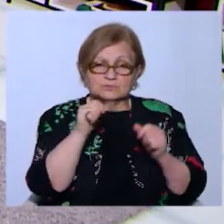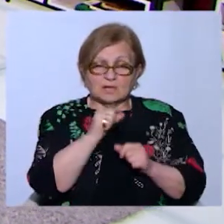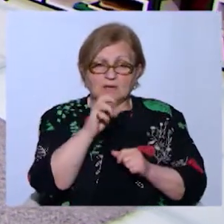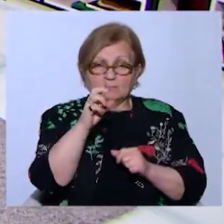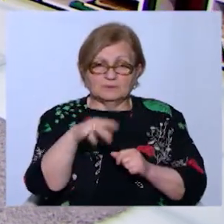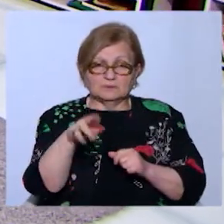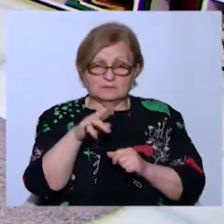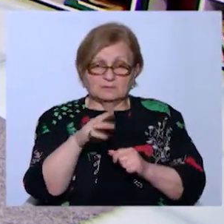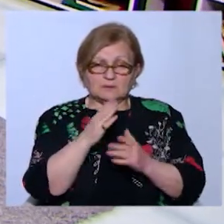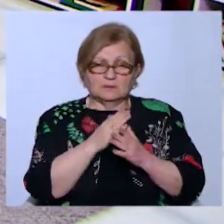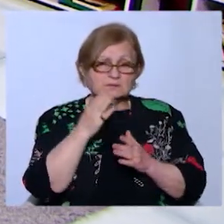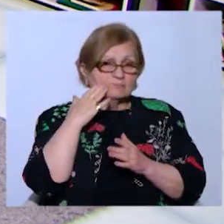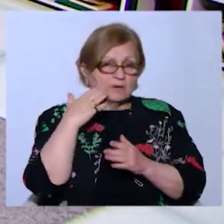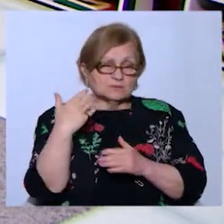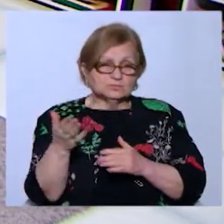რომელიც არის მართკუთხა.